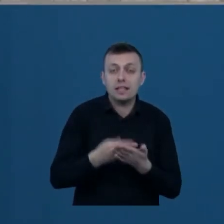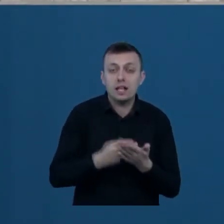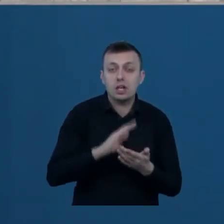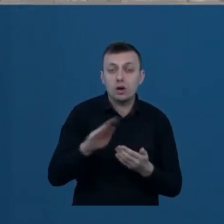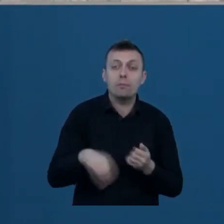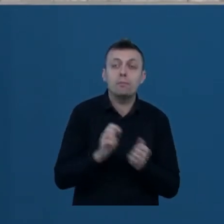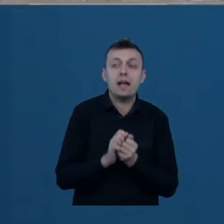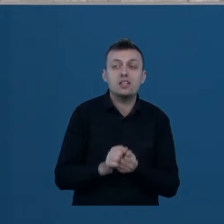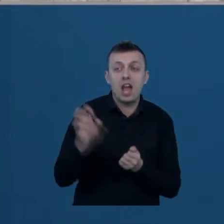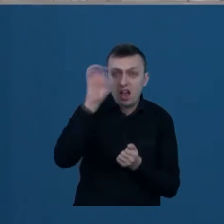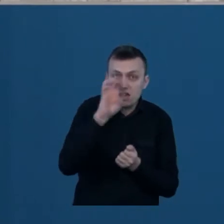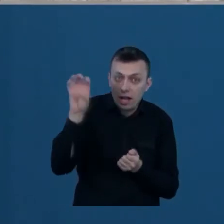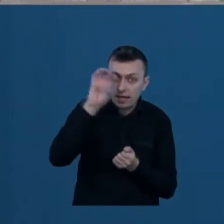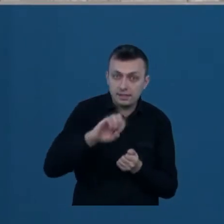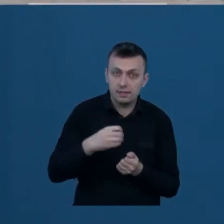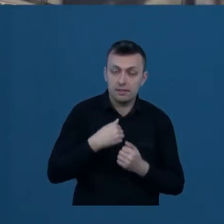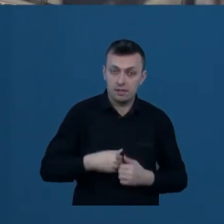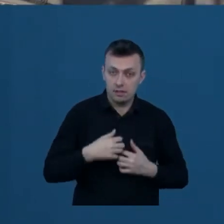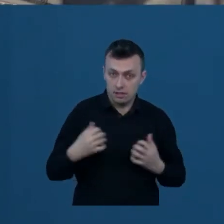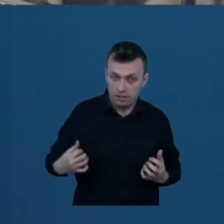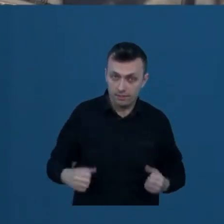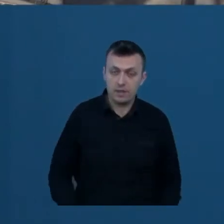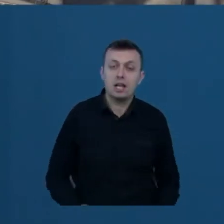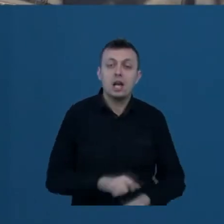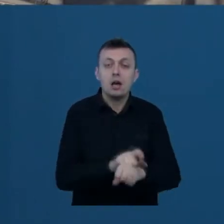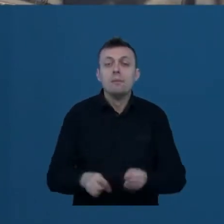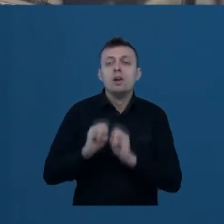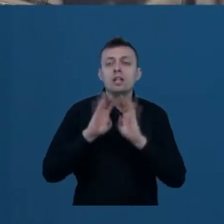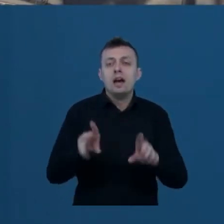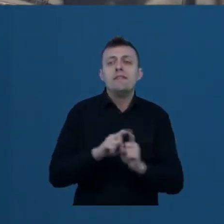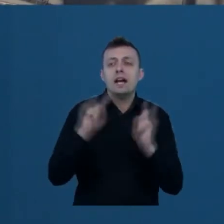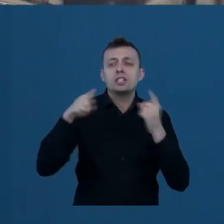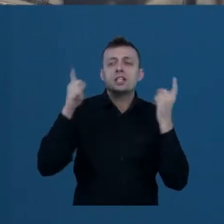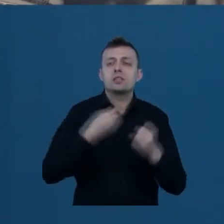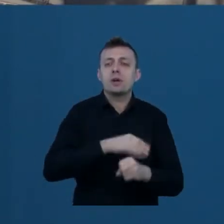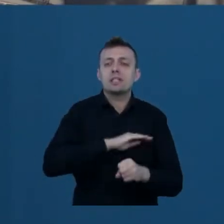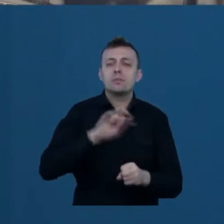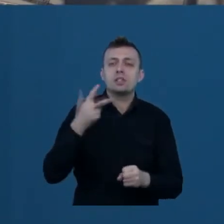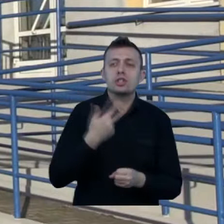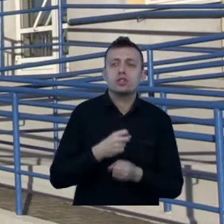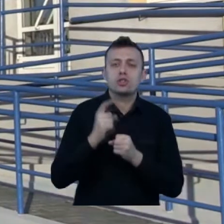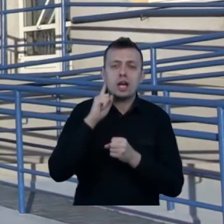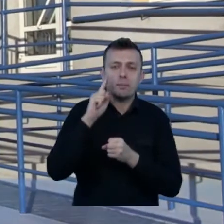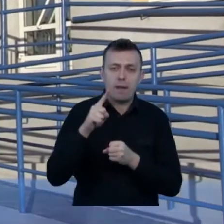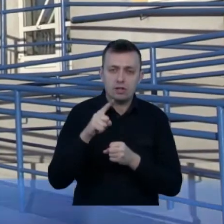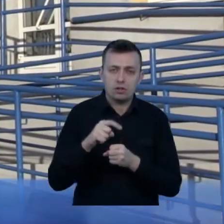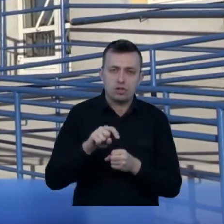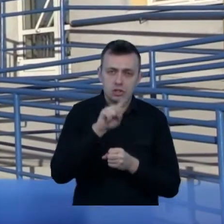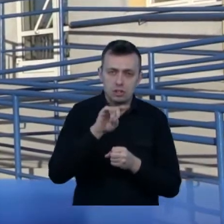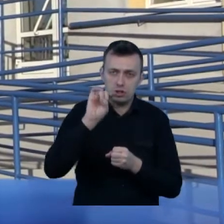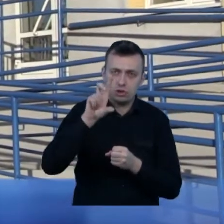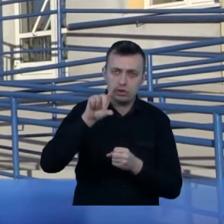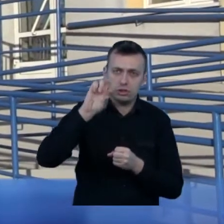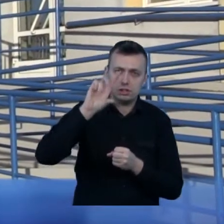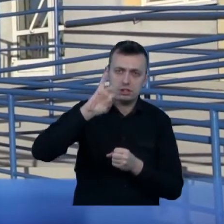zostały zabezpieczone w kutnowskim szpitalu, co było bezpośrednią przyczyną ich śmierci, wyjaśni sekcja zwłok. Policja wyjaśnia